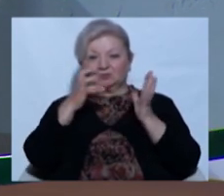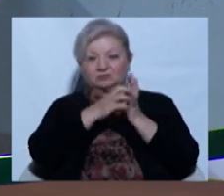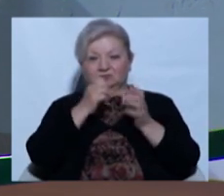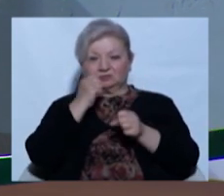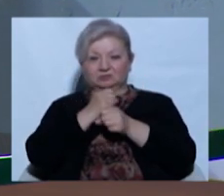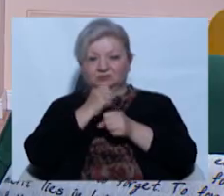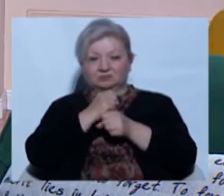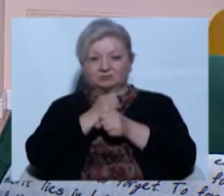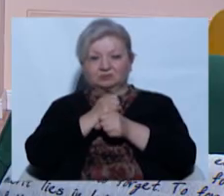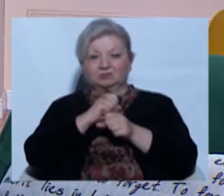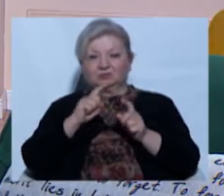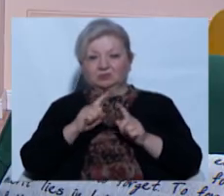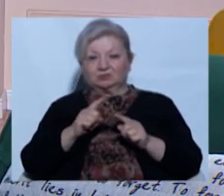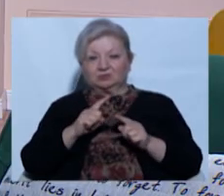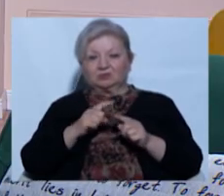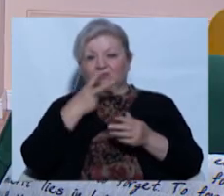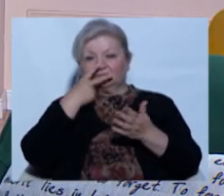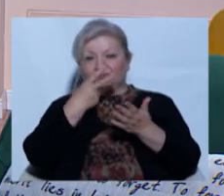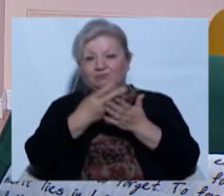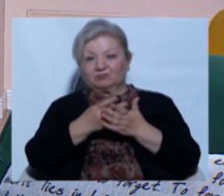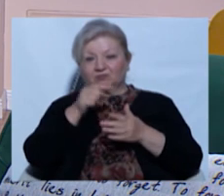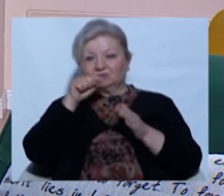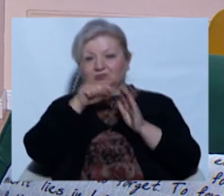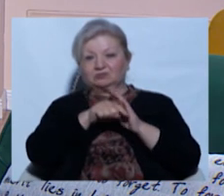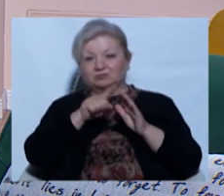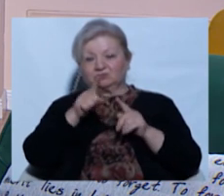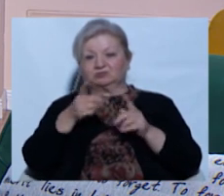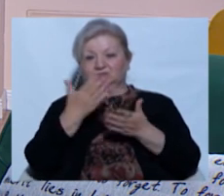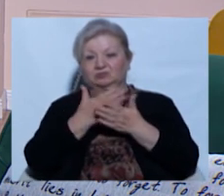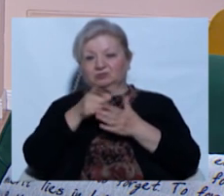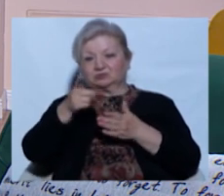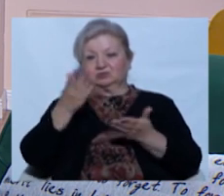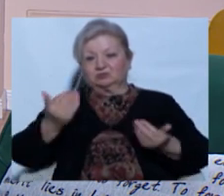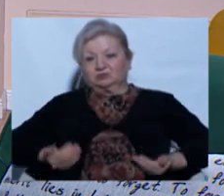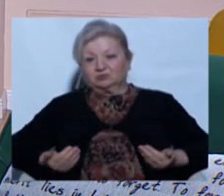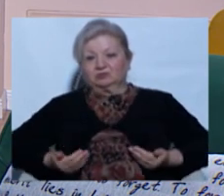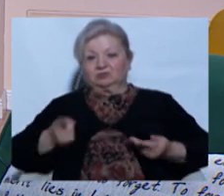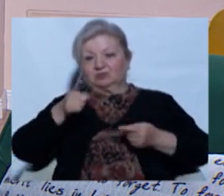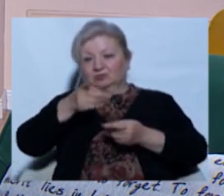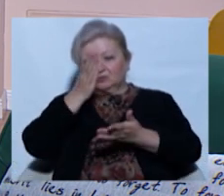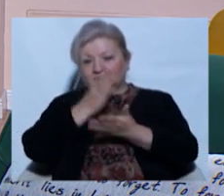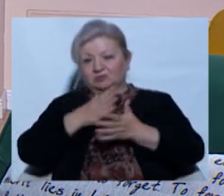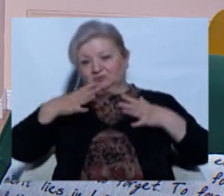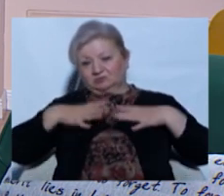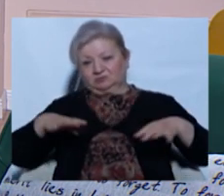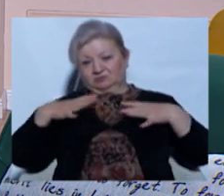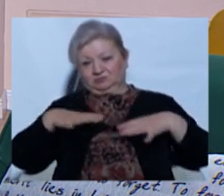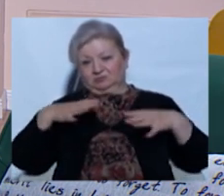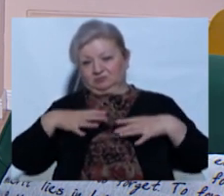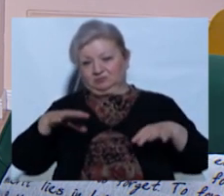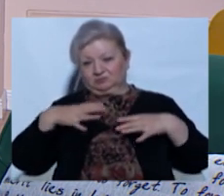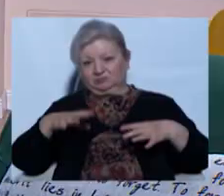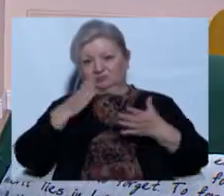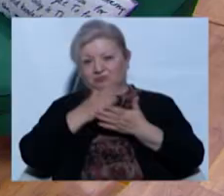გავითვალისწინოთ, რამენაირად ვაჩვენოთ ამ გერბში, რომ თქვენ ხართ საქართველოდან, რომ ჩვენ რაღაც ჩვენი საქართველო არის